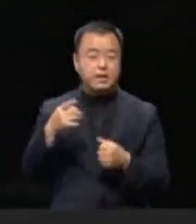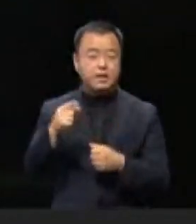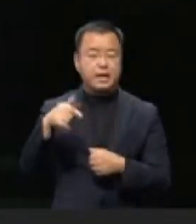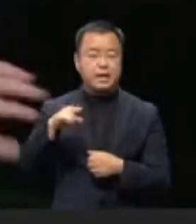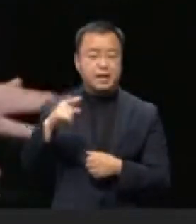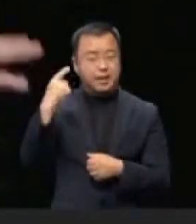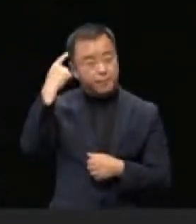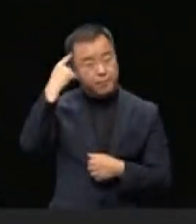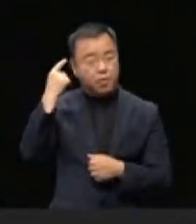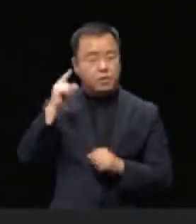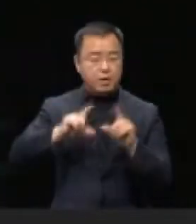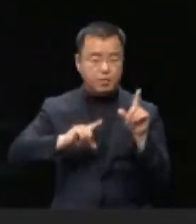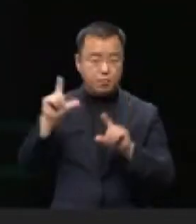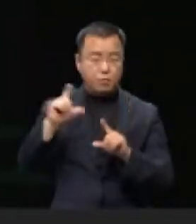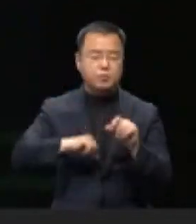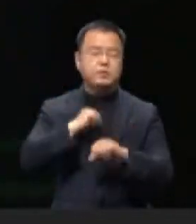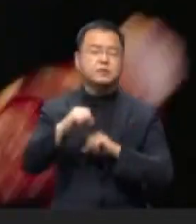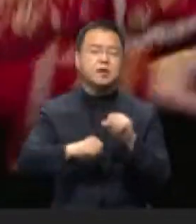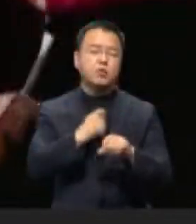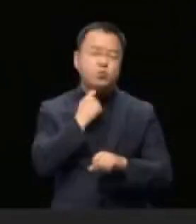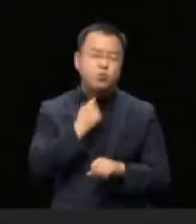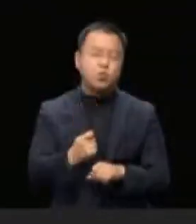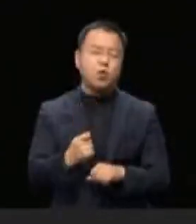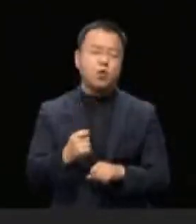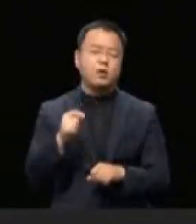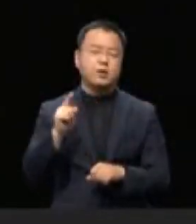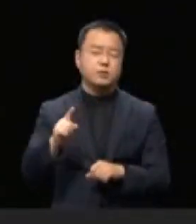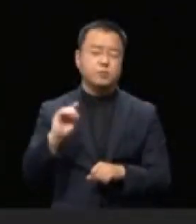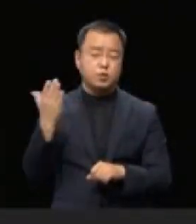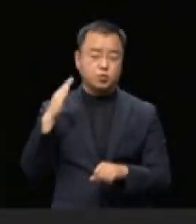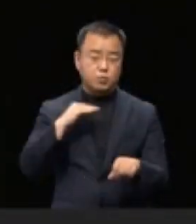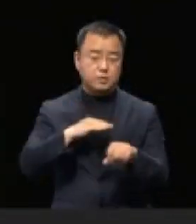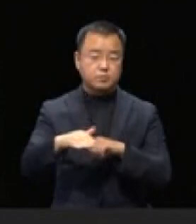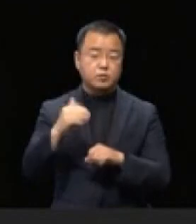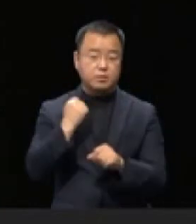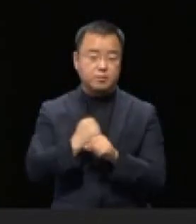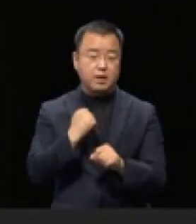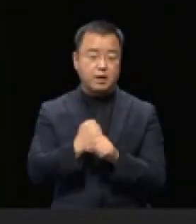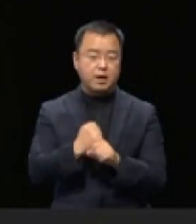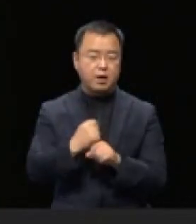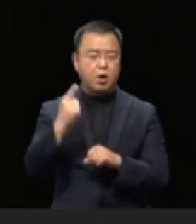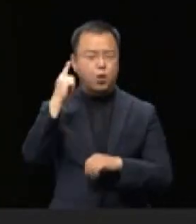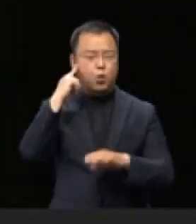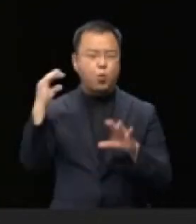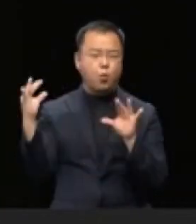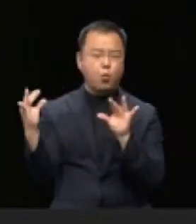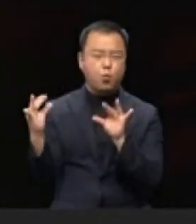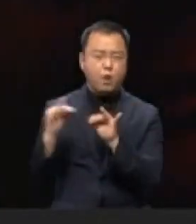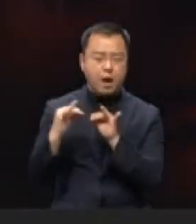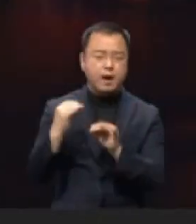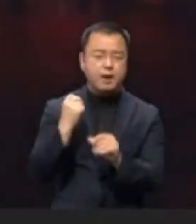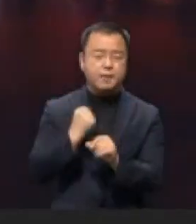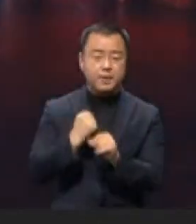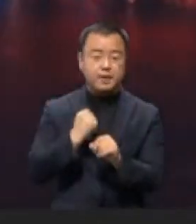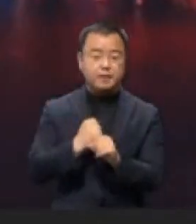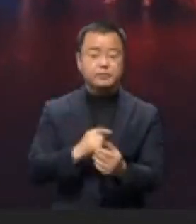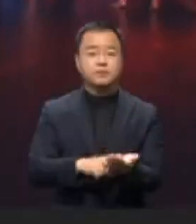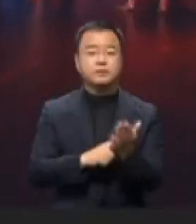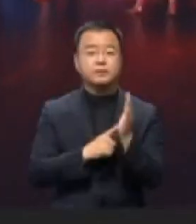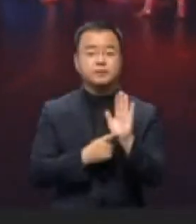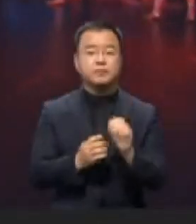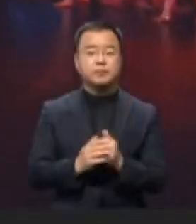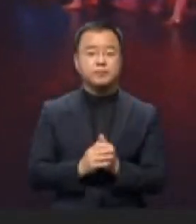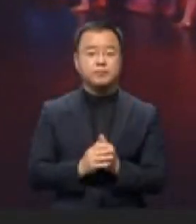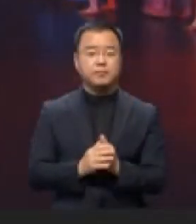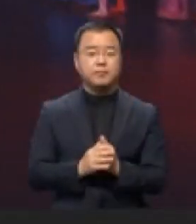모습은 자유분방함을 원하는 모차르트를 현대식으로 표현해 공감도를 높이고 있는데요. 대중들에게